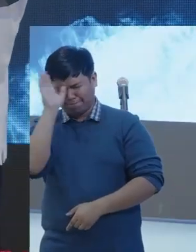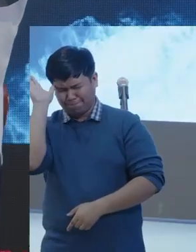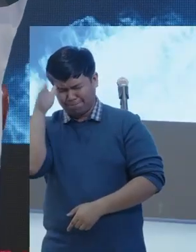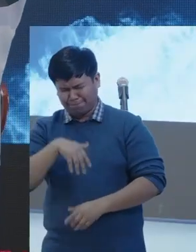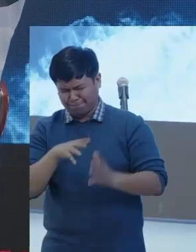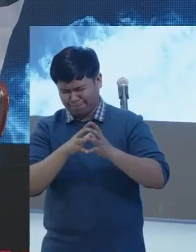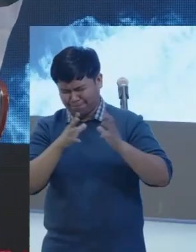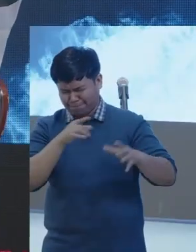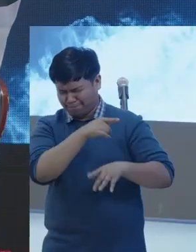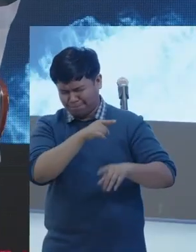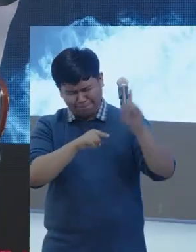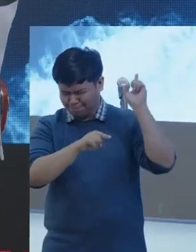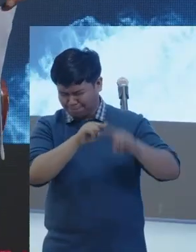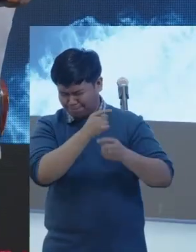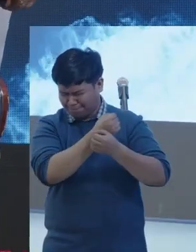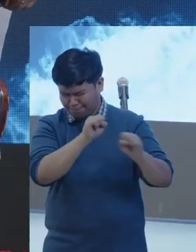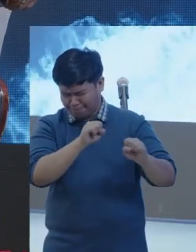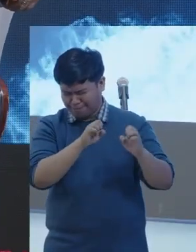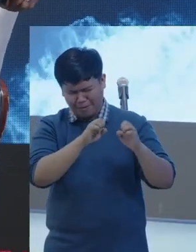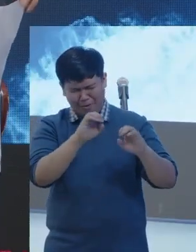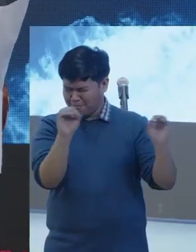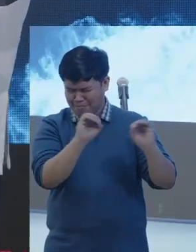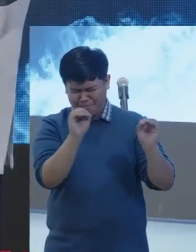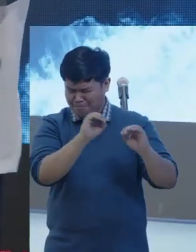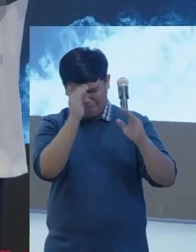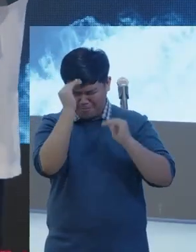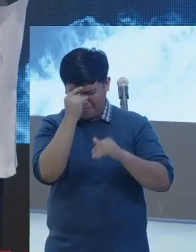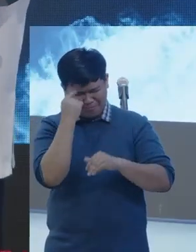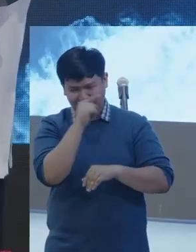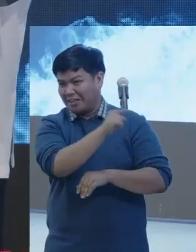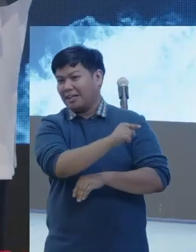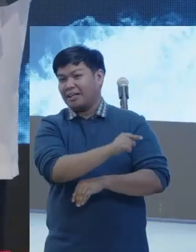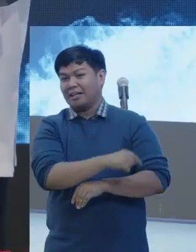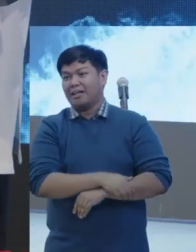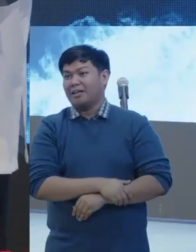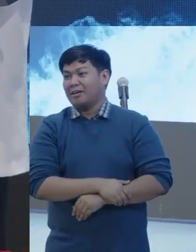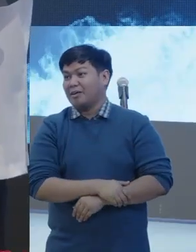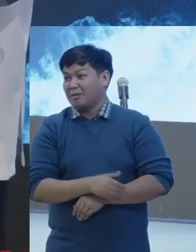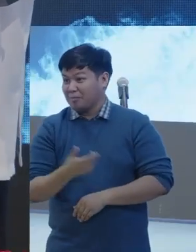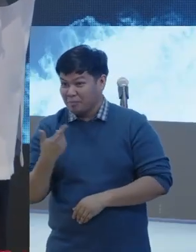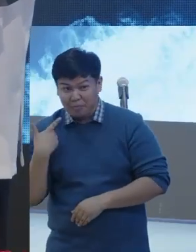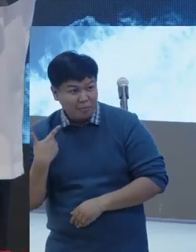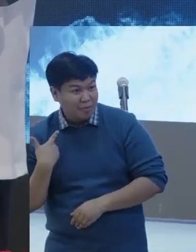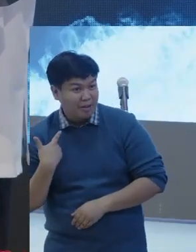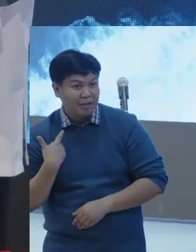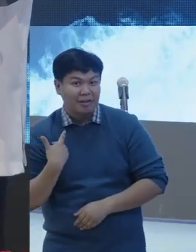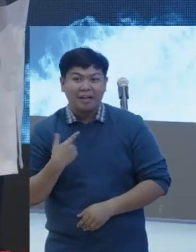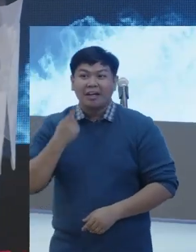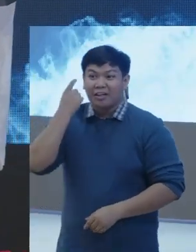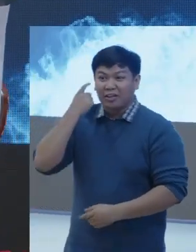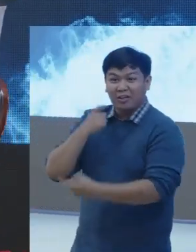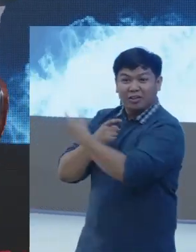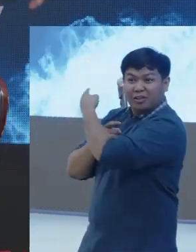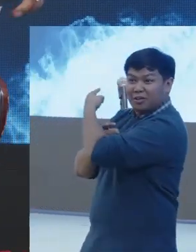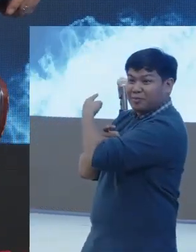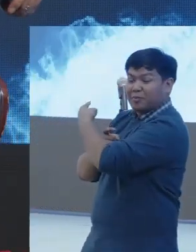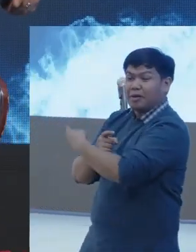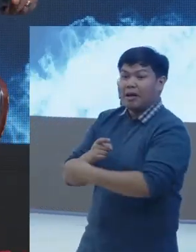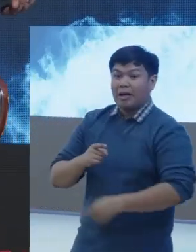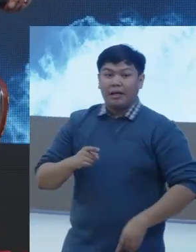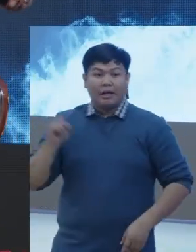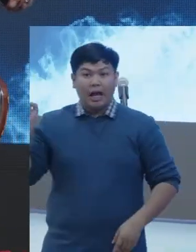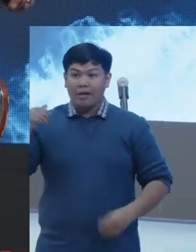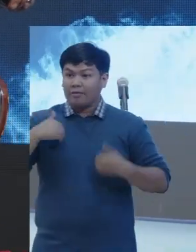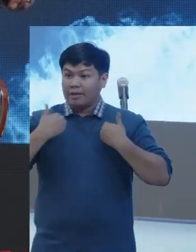lalaki na wala nang ginawa kundi mag-doom scroll. Alam niyo po ba kung ano ibig sabihin ng doom